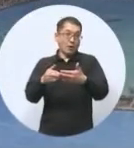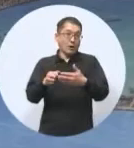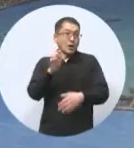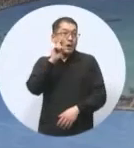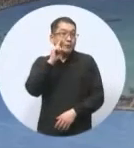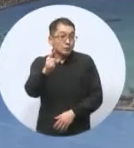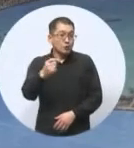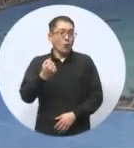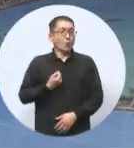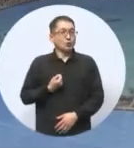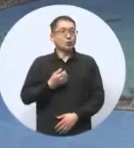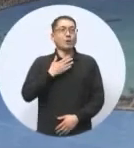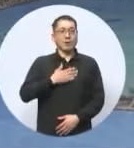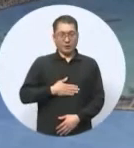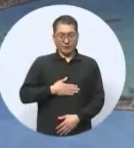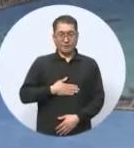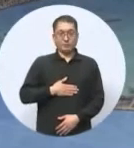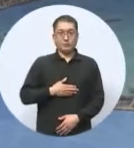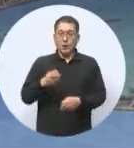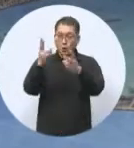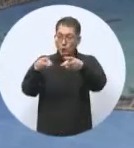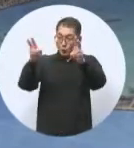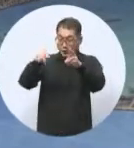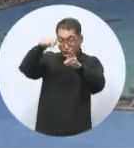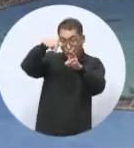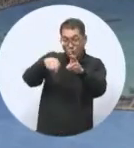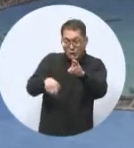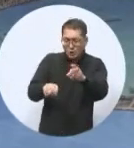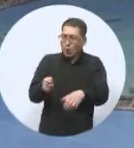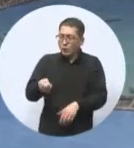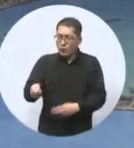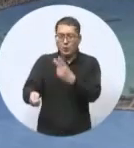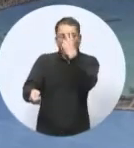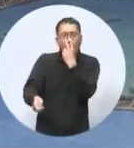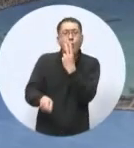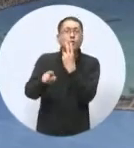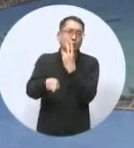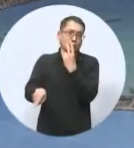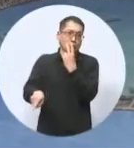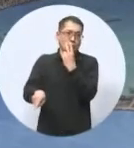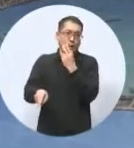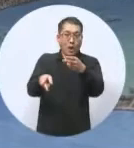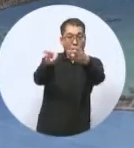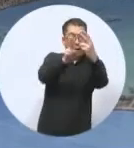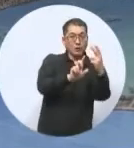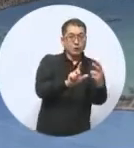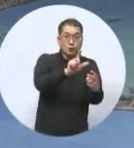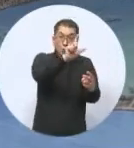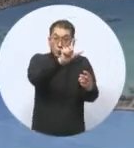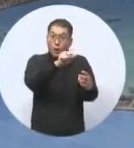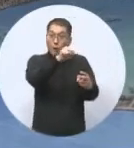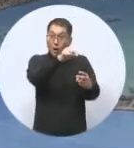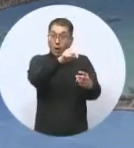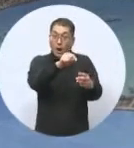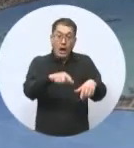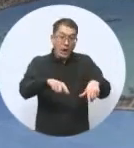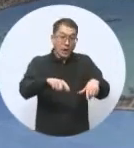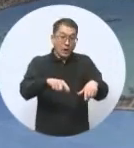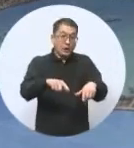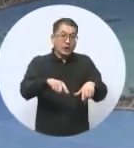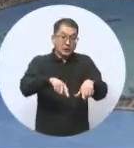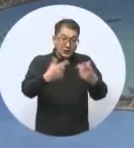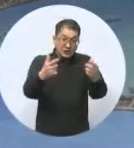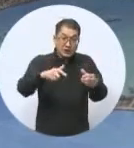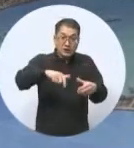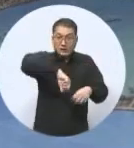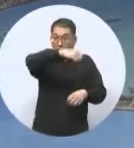いことがわかります。鳥居の下には杖をつく盲人、 そして橋の上を見ると木立を担